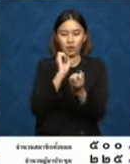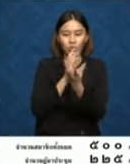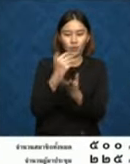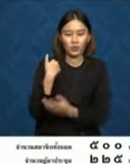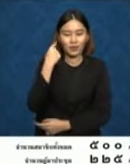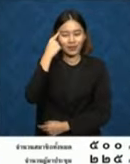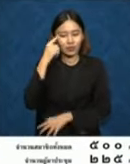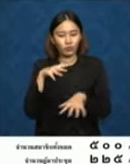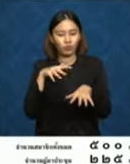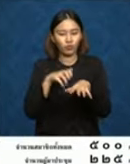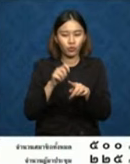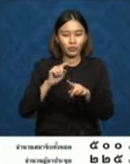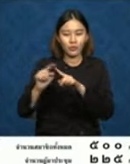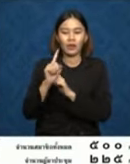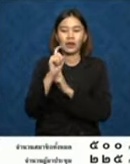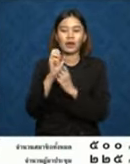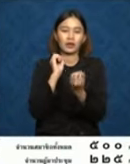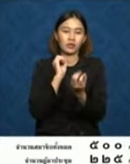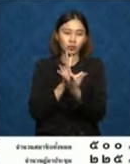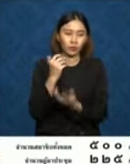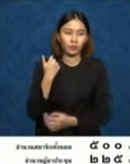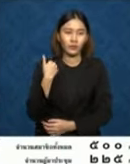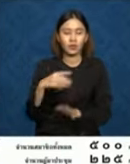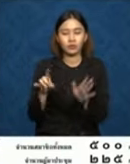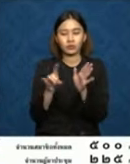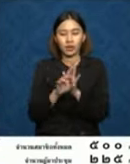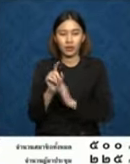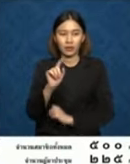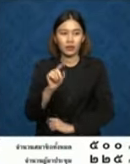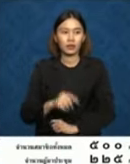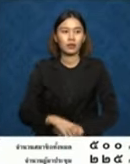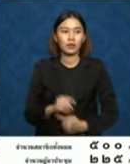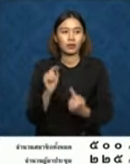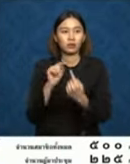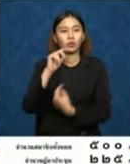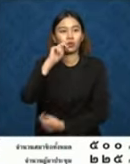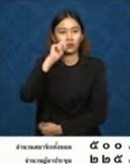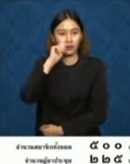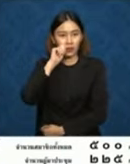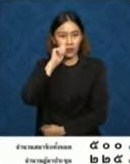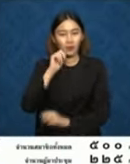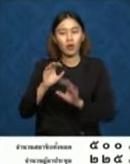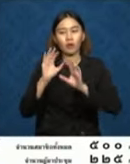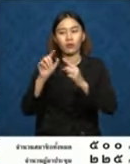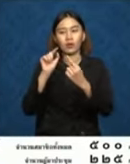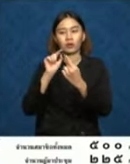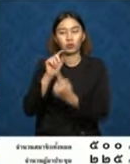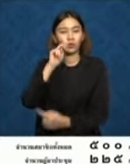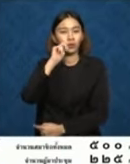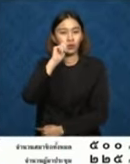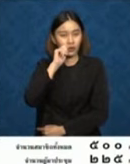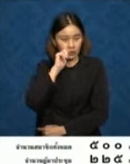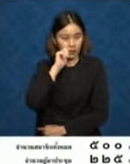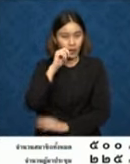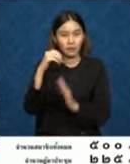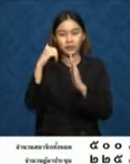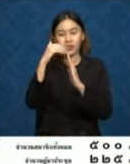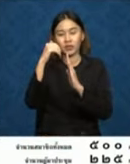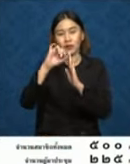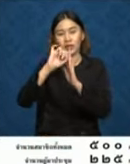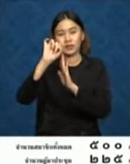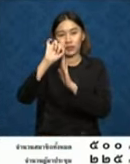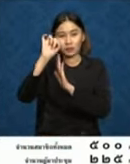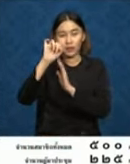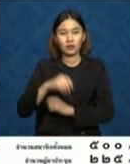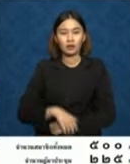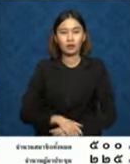กรงว่าจะเกิดอันตรายกับผู้ใช้รถใช้ถนนนะครับเรื่องสุดท้ายครับการประปานะครับอันนี้ฝากถึงการประปาส่วนภูมิภาคจังหวัดเชียงใหม่นะ